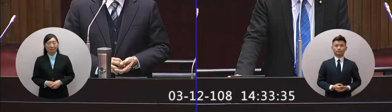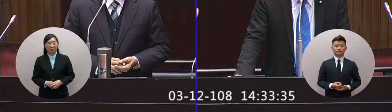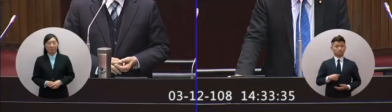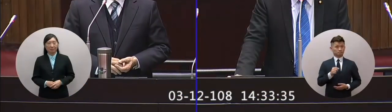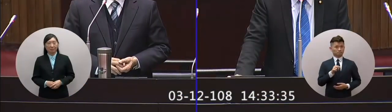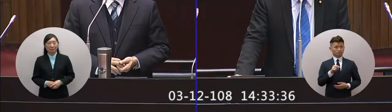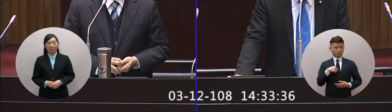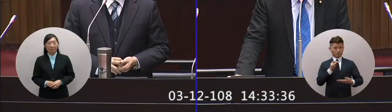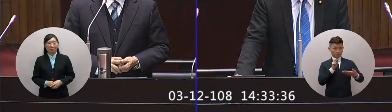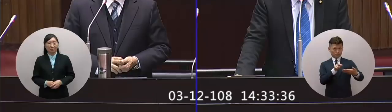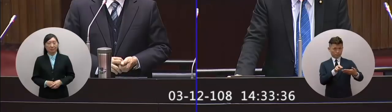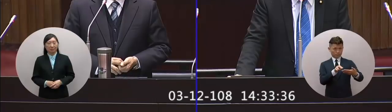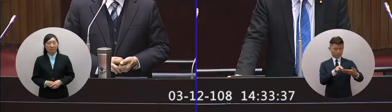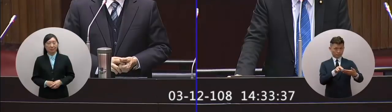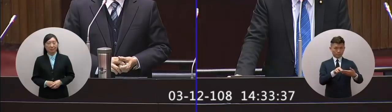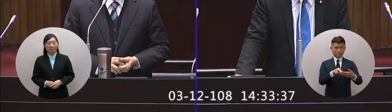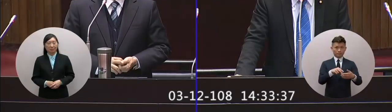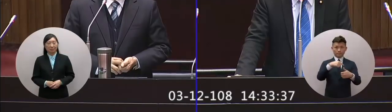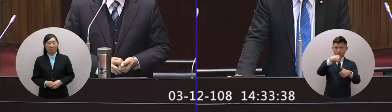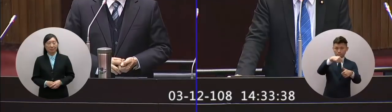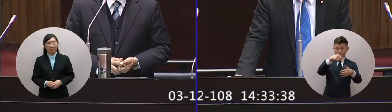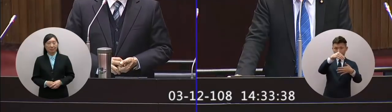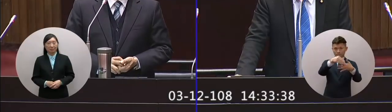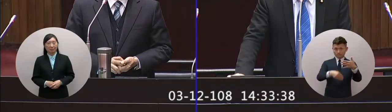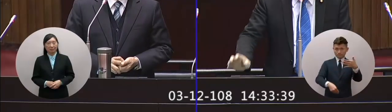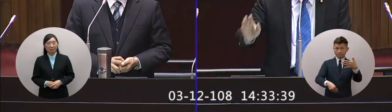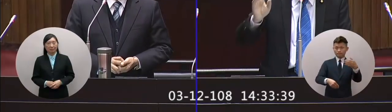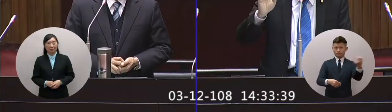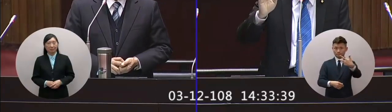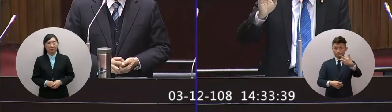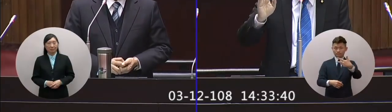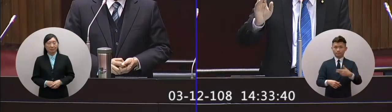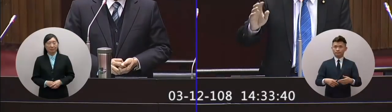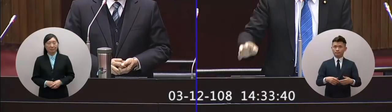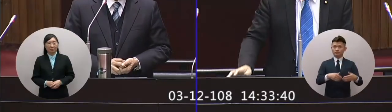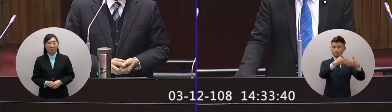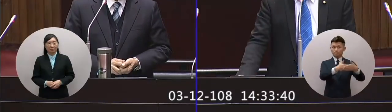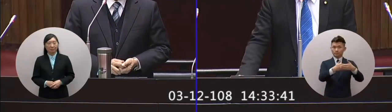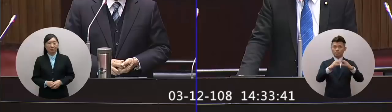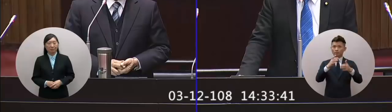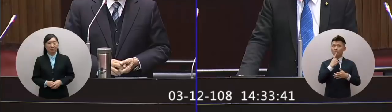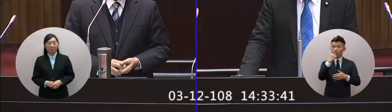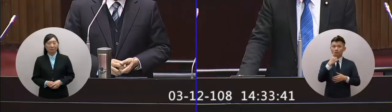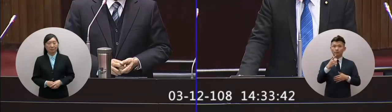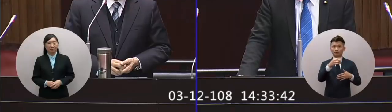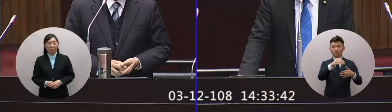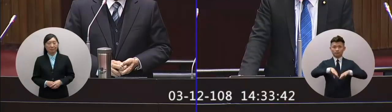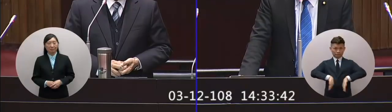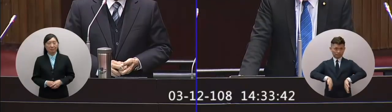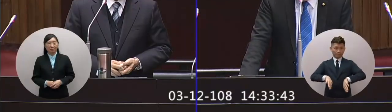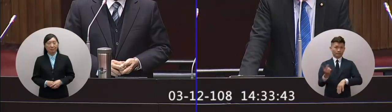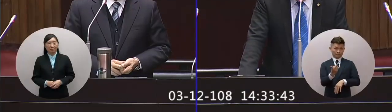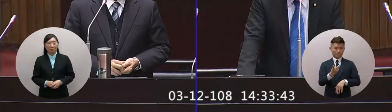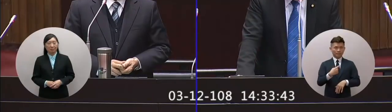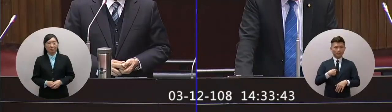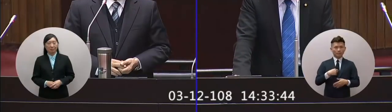到你们这个所谓的七项指导纲领里面吼。要反制中国的一国两制的台湾方案，啊，这